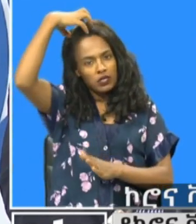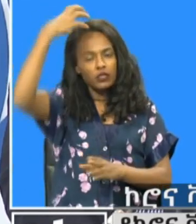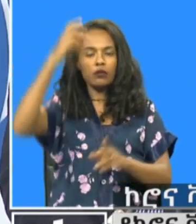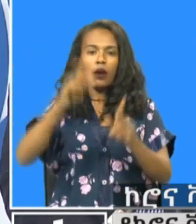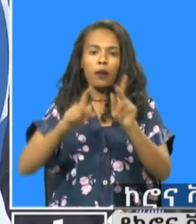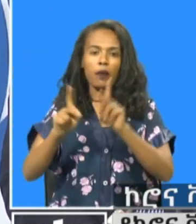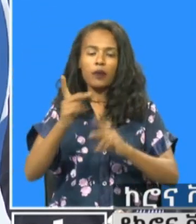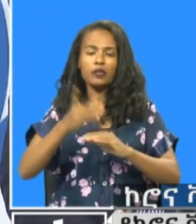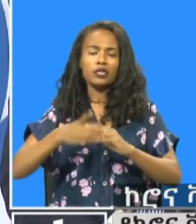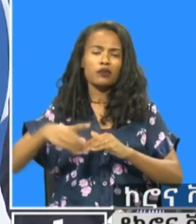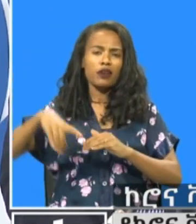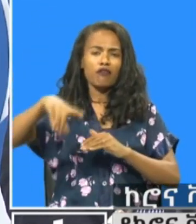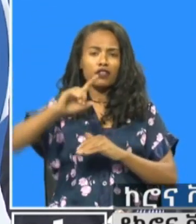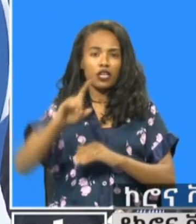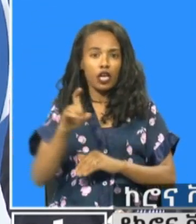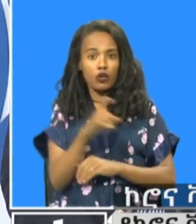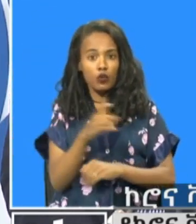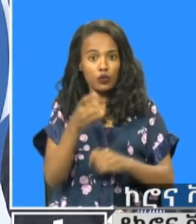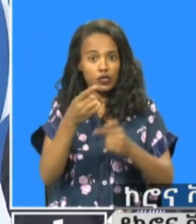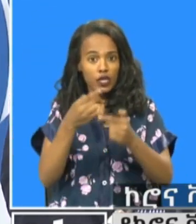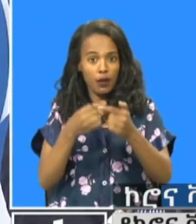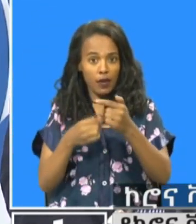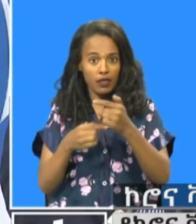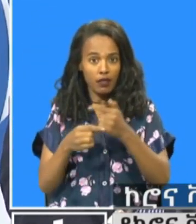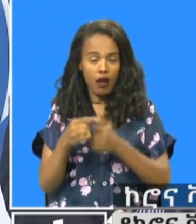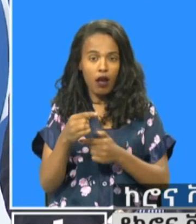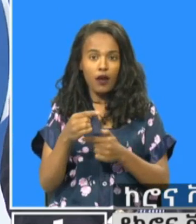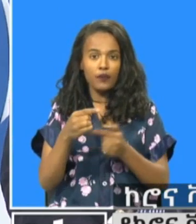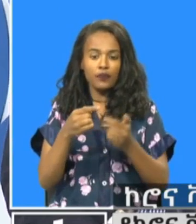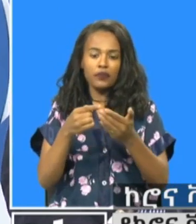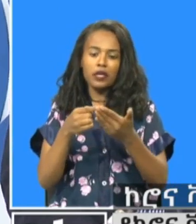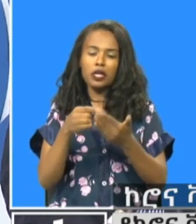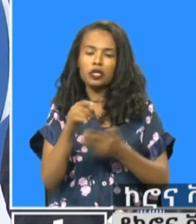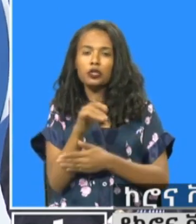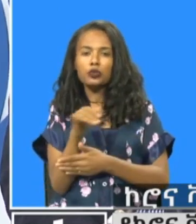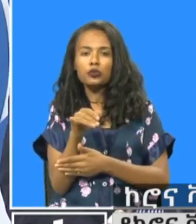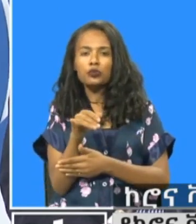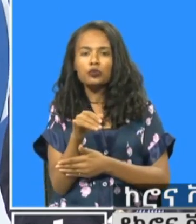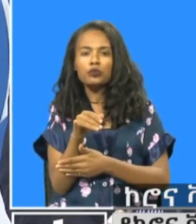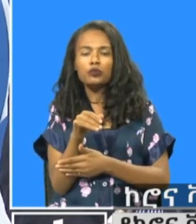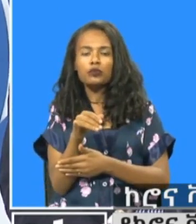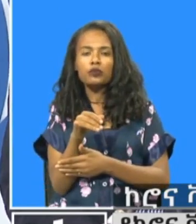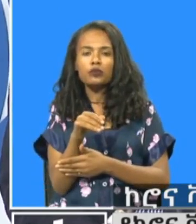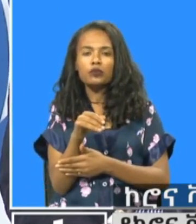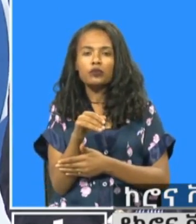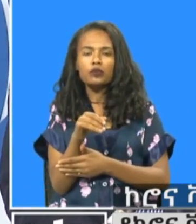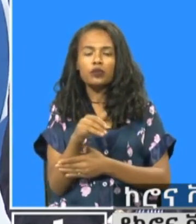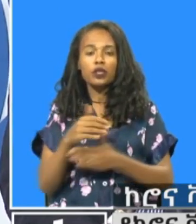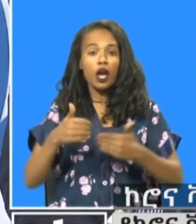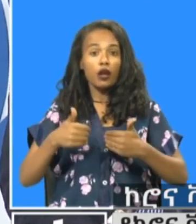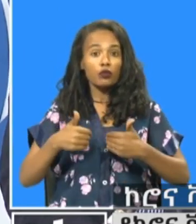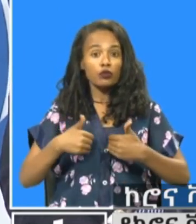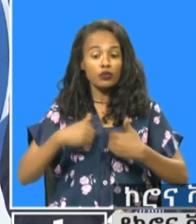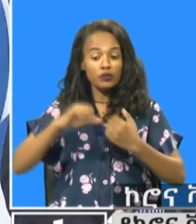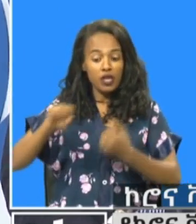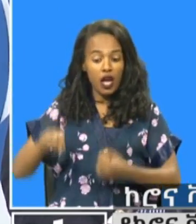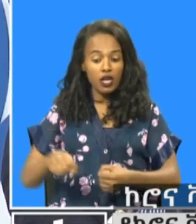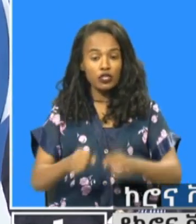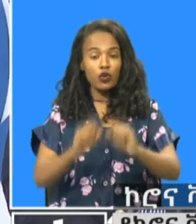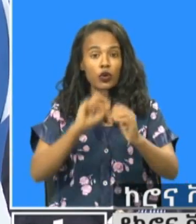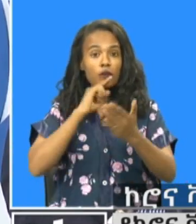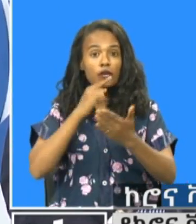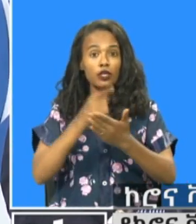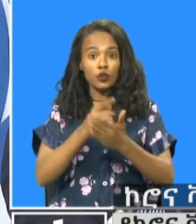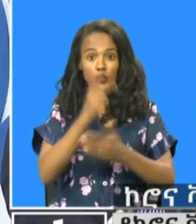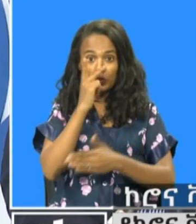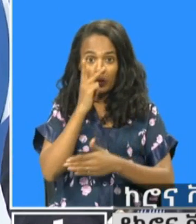በማህበረሰቡ ከፍተኛ የሆነ በመምጣቱም እንደዚሁም እንግዲህ ያሉትንም ሳይንሳዊ መረጃዎችንም